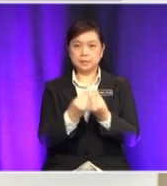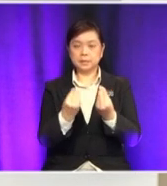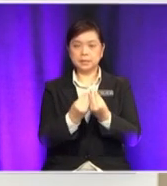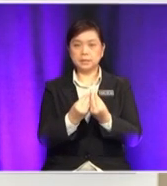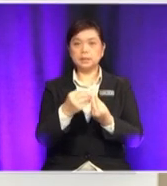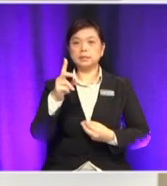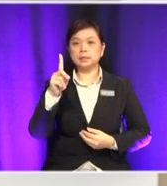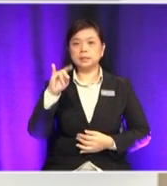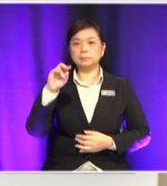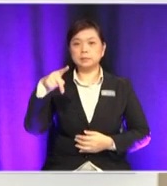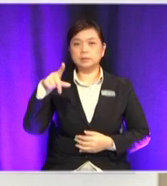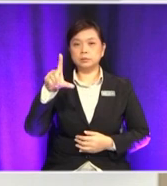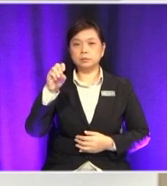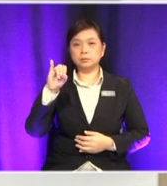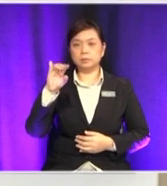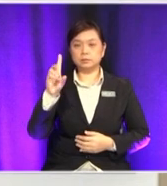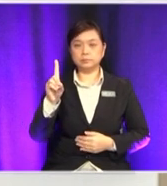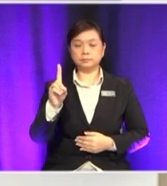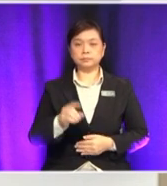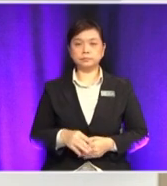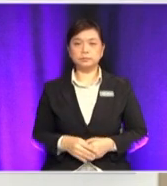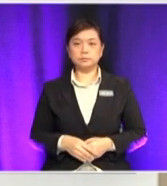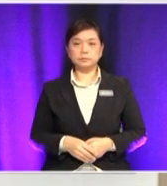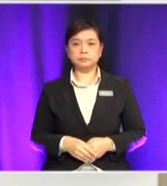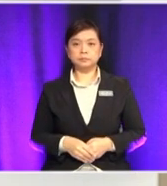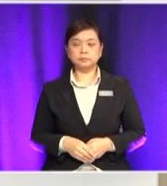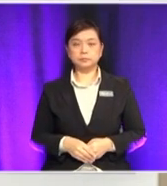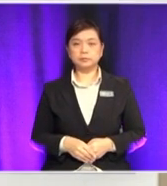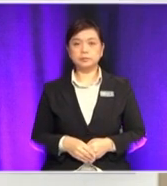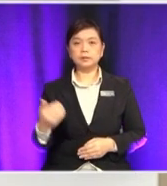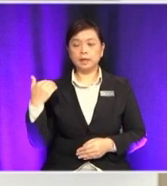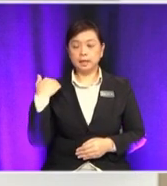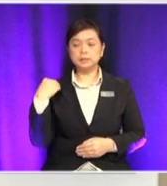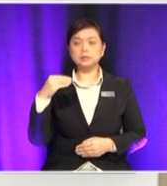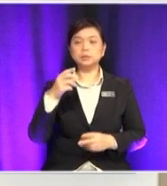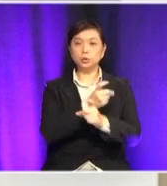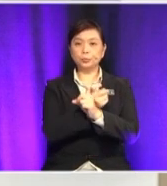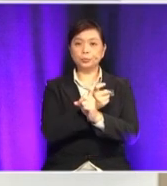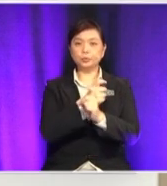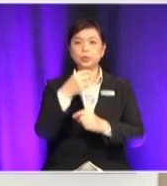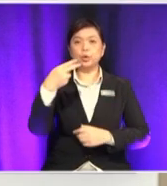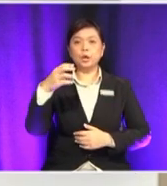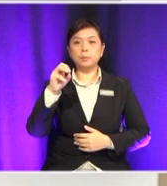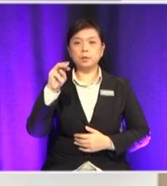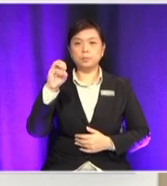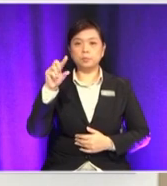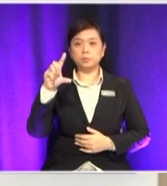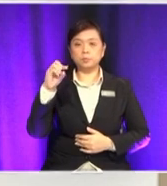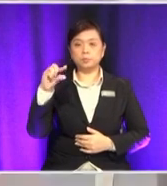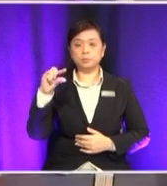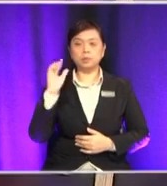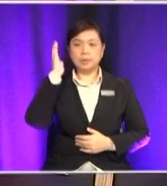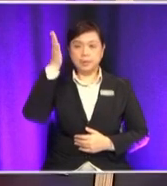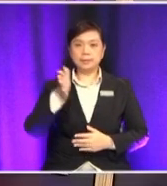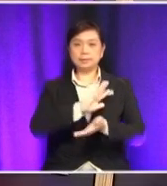remember kalau diploid bermaksud Romo Zoom homolog pandai krisis Oke so dia akan menjadi